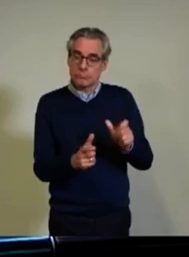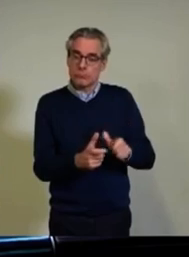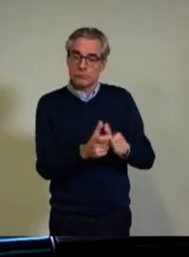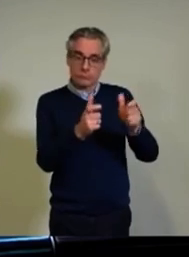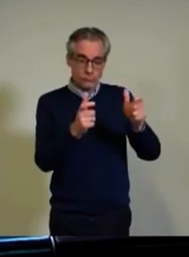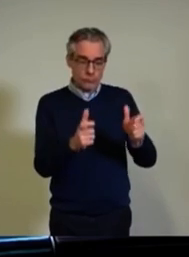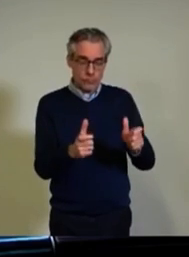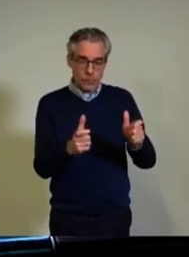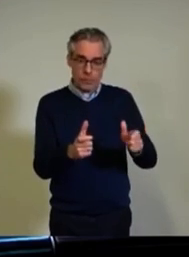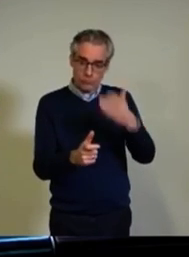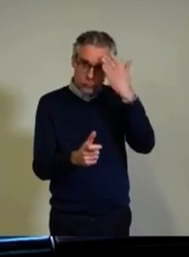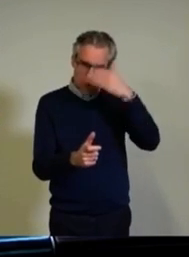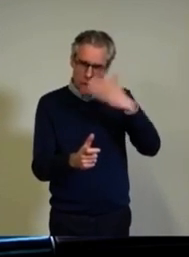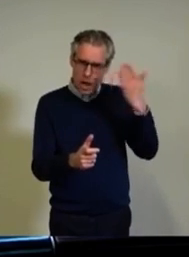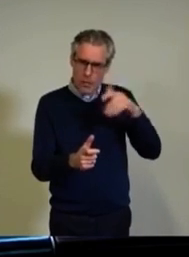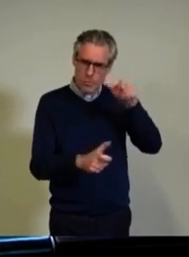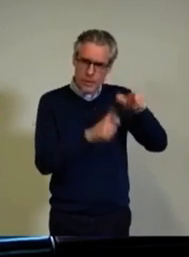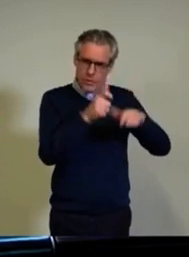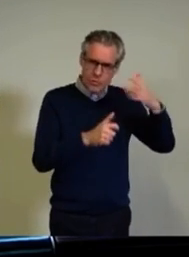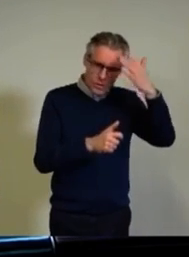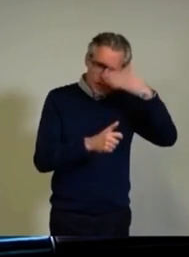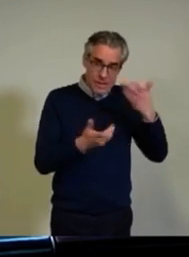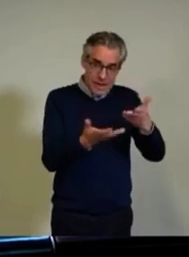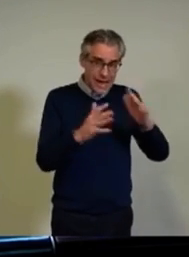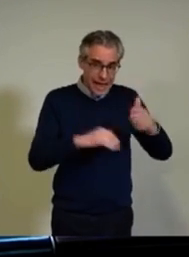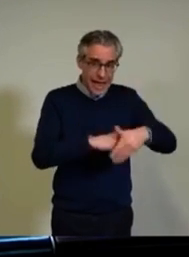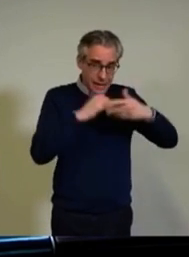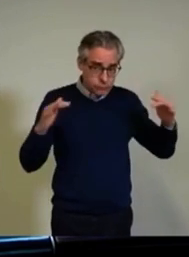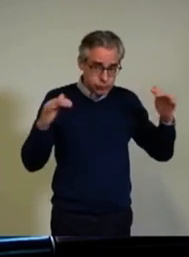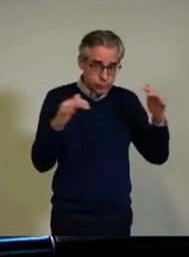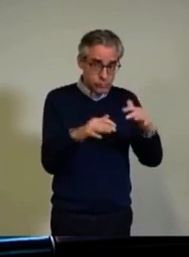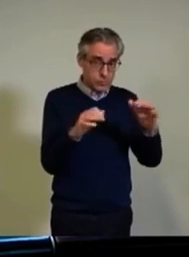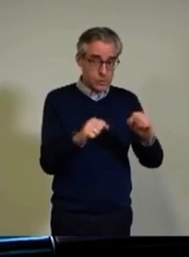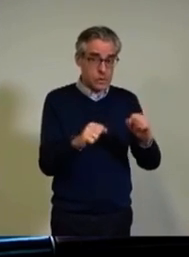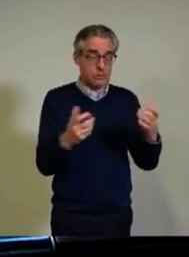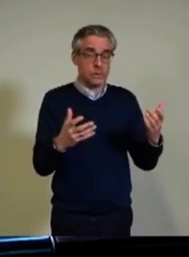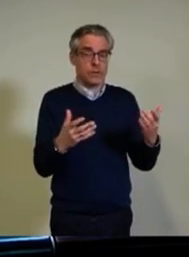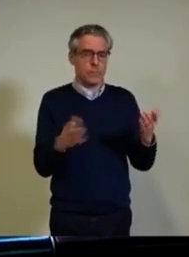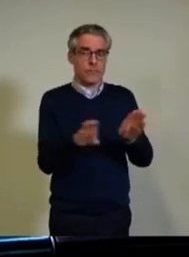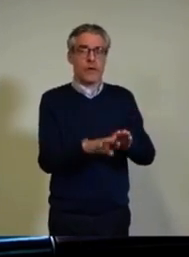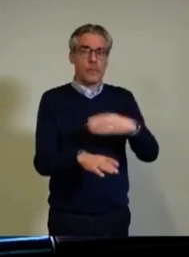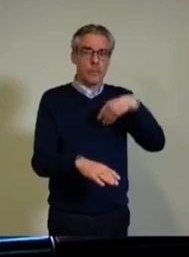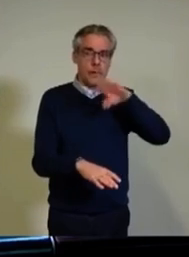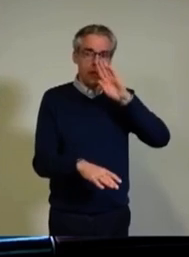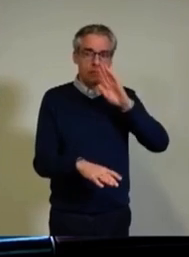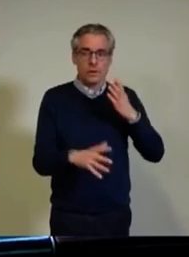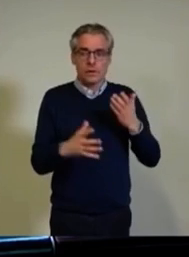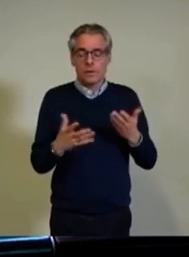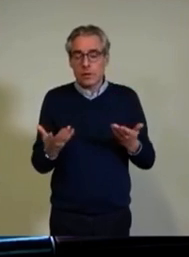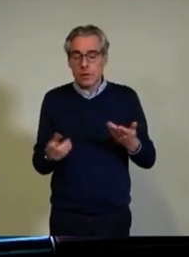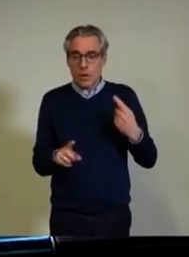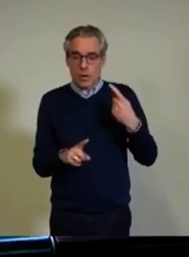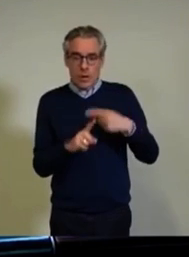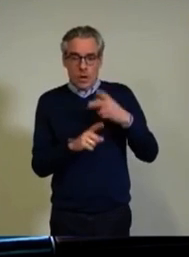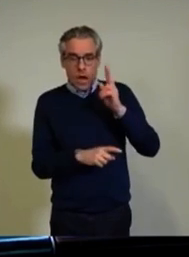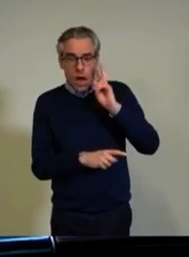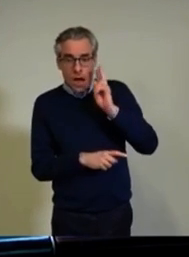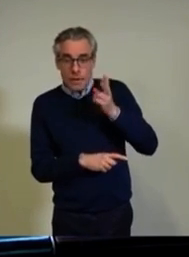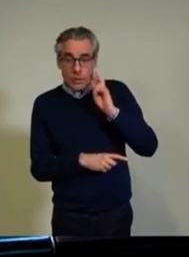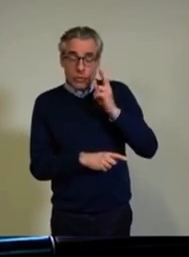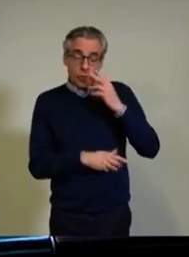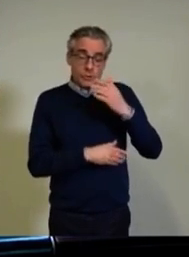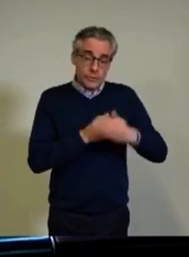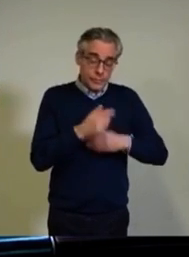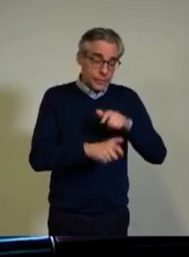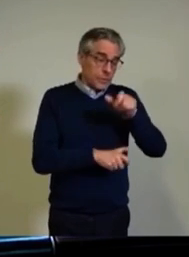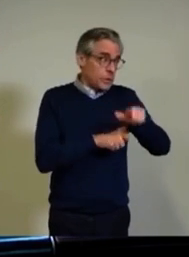lieu qui est connu, mais aussi sur les habitudes des